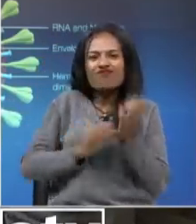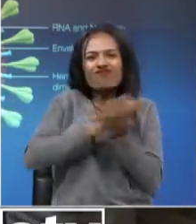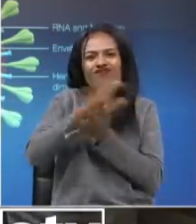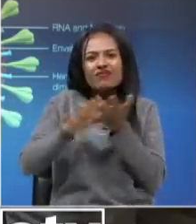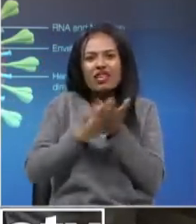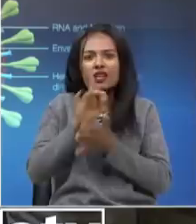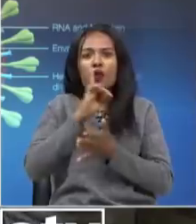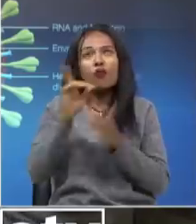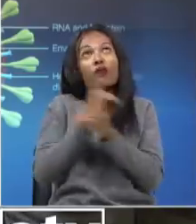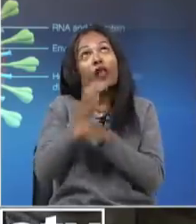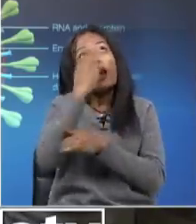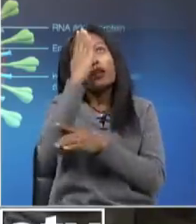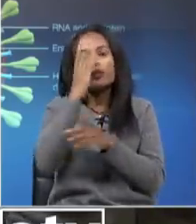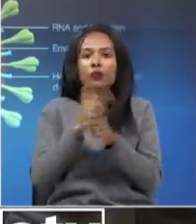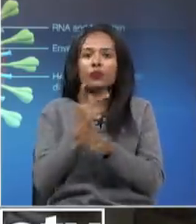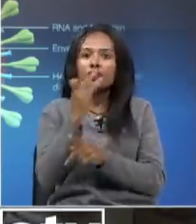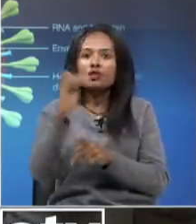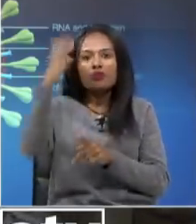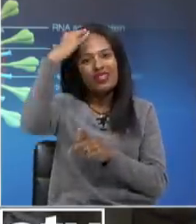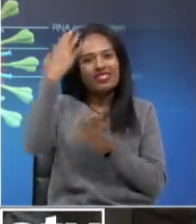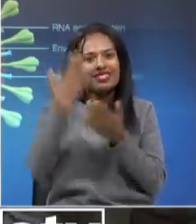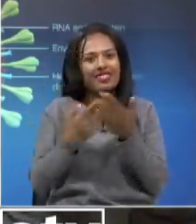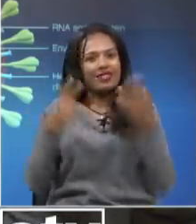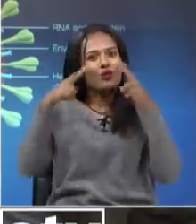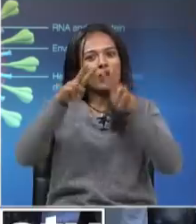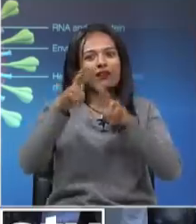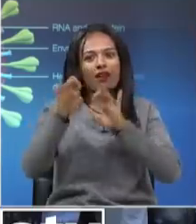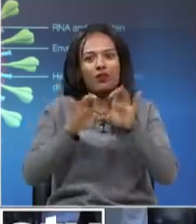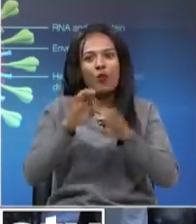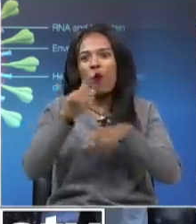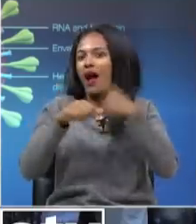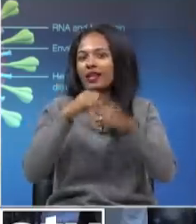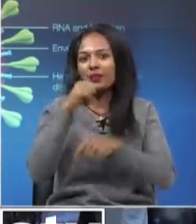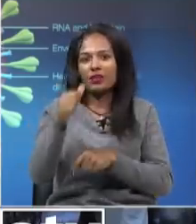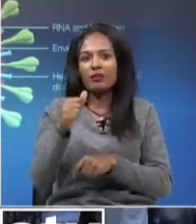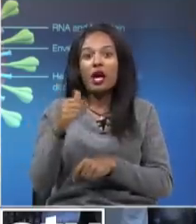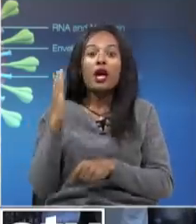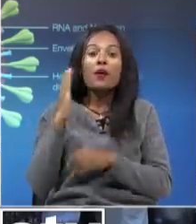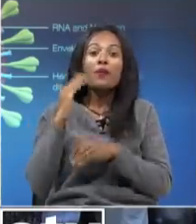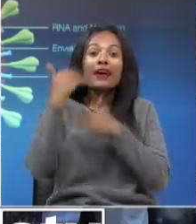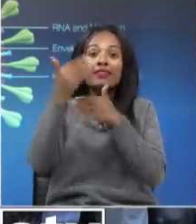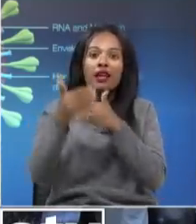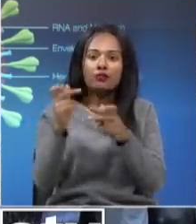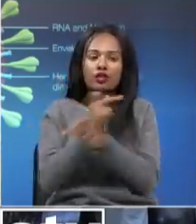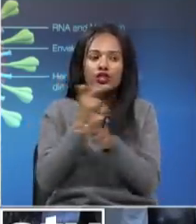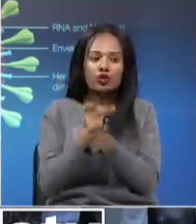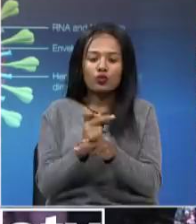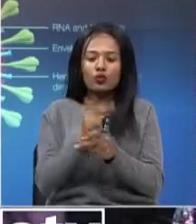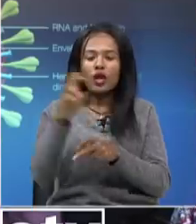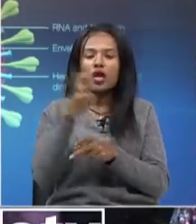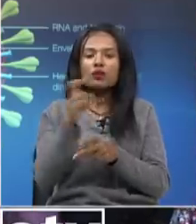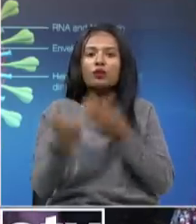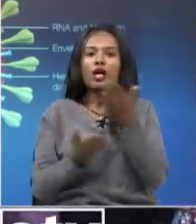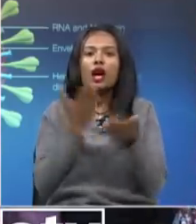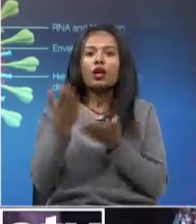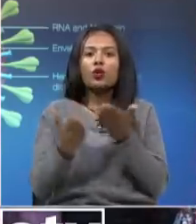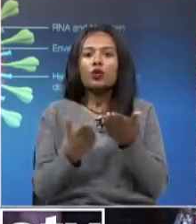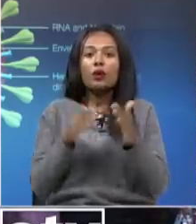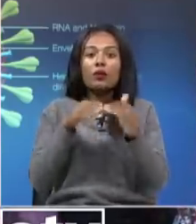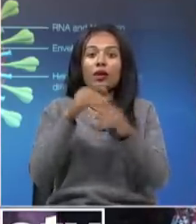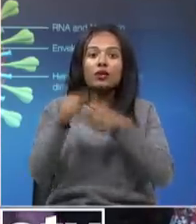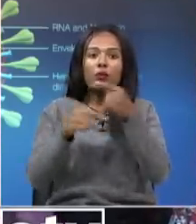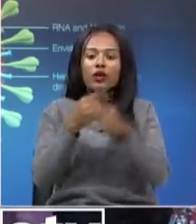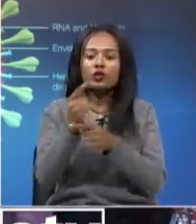የሚሆነው። ፈጣሪ ጠብቅ እንጂ መንግስት ይህን ትኩረት አድርጎ አልሄደበትም። በቀጣይም ድርጅቱ የትራንስፖርት አገልግሎት በሚሰጥባቸው ተሽከርካሪዎች